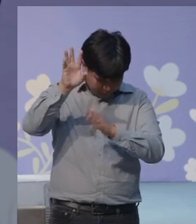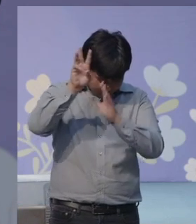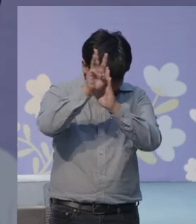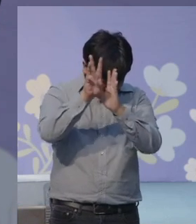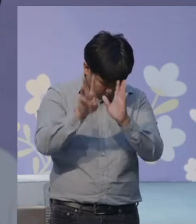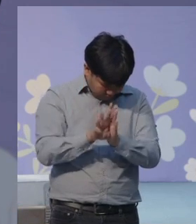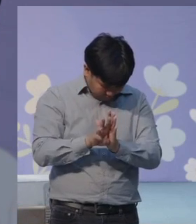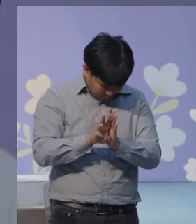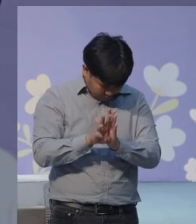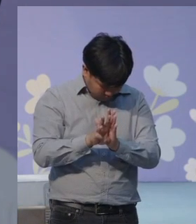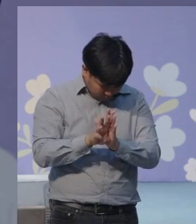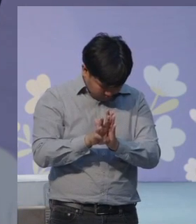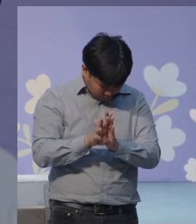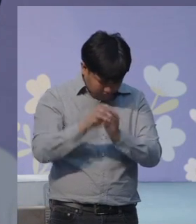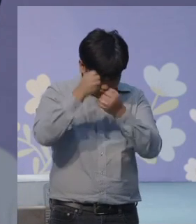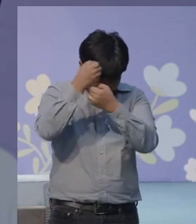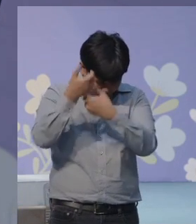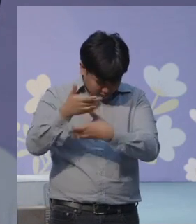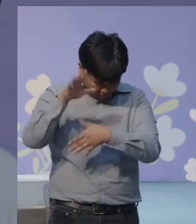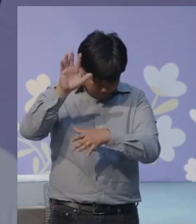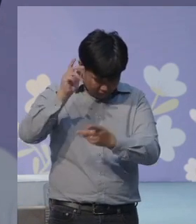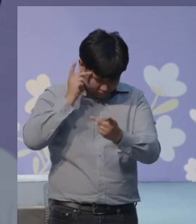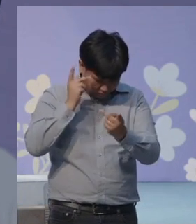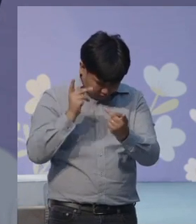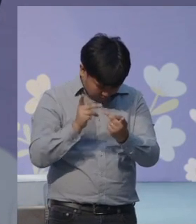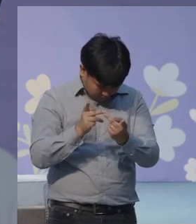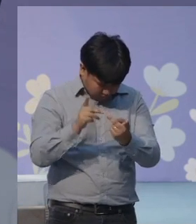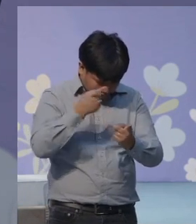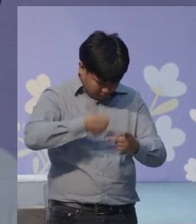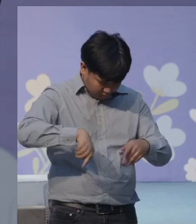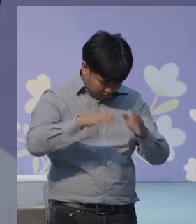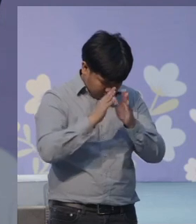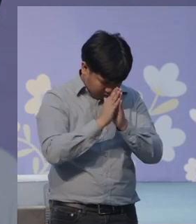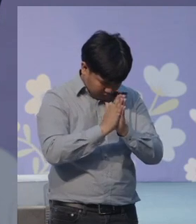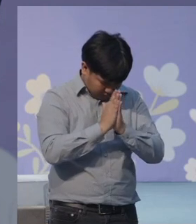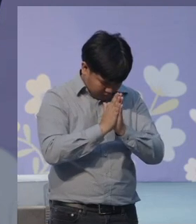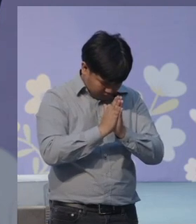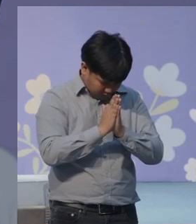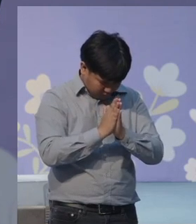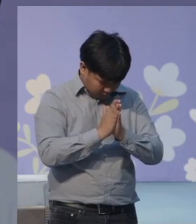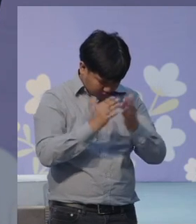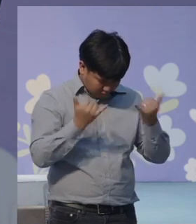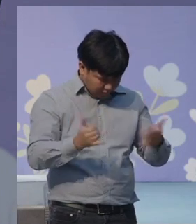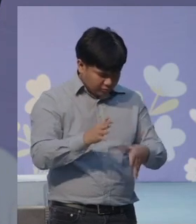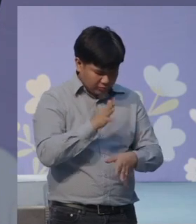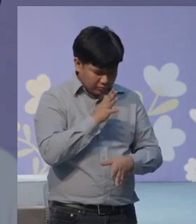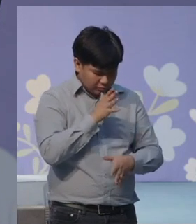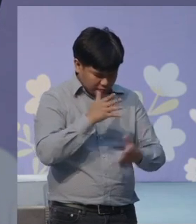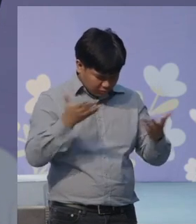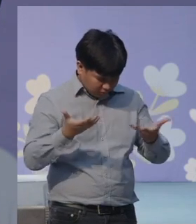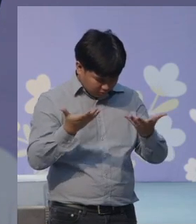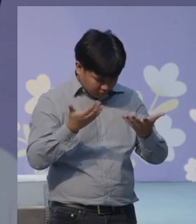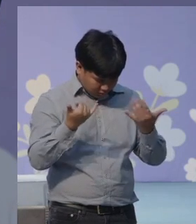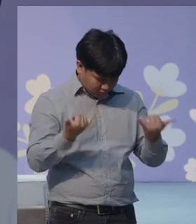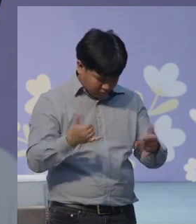at kagustuhan. Ipinagdadasal ko lalong-lalo na ang mga ina na nandito.